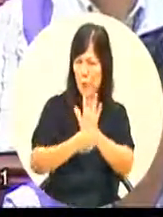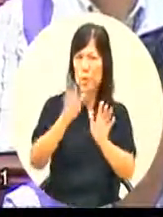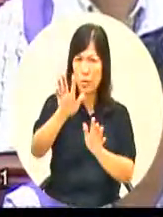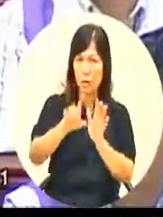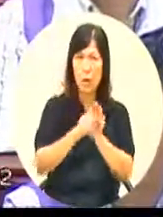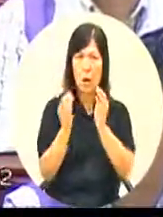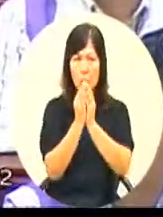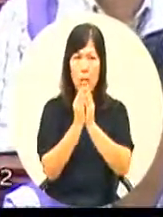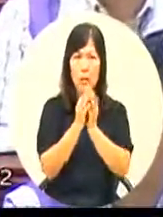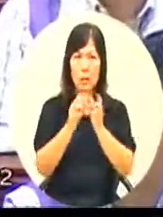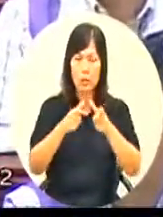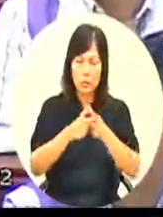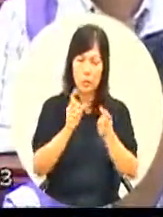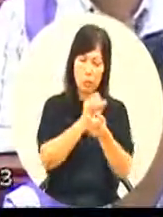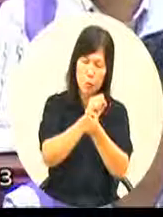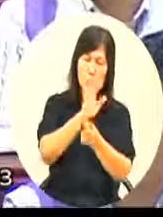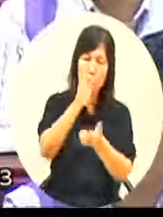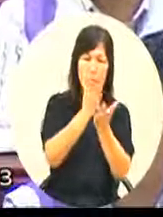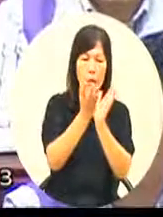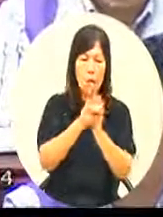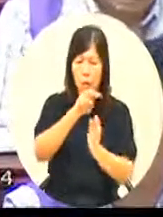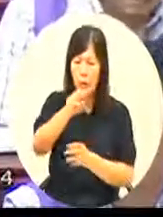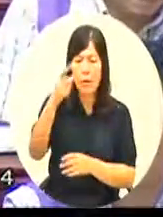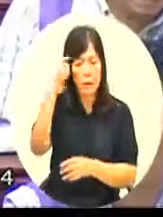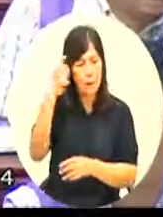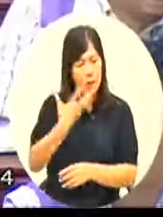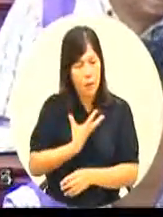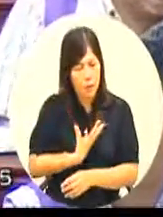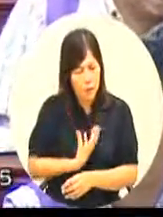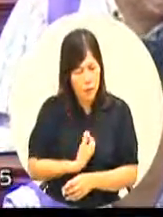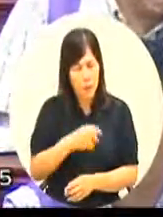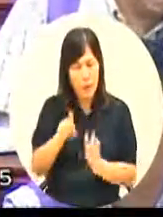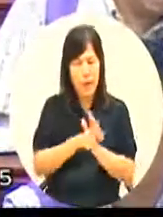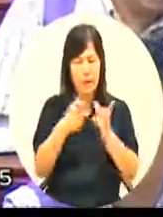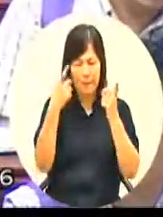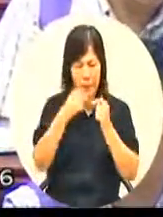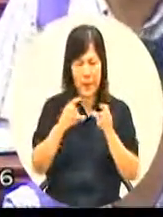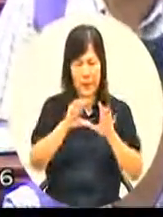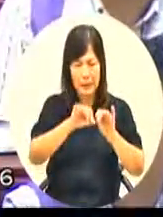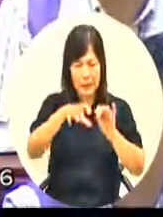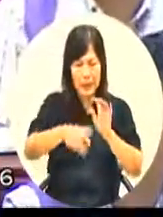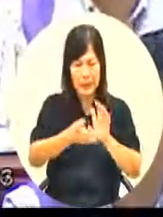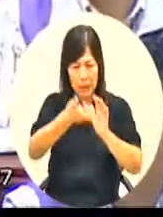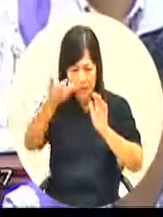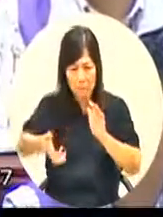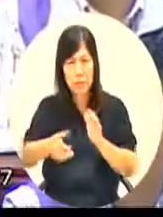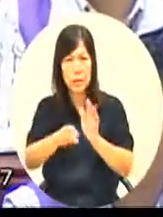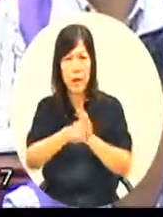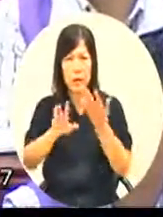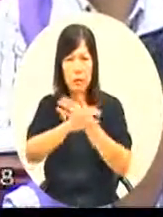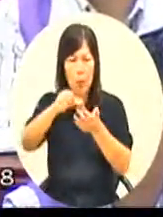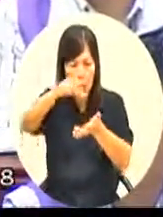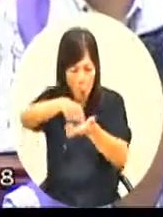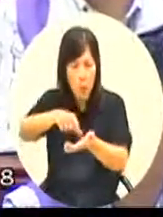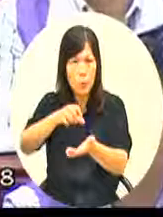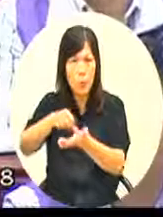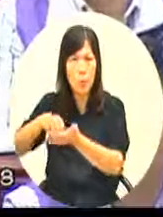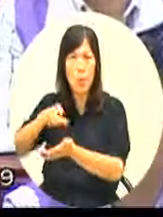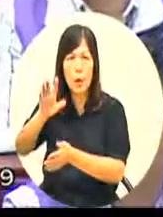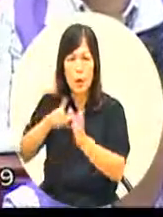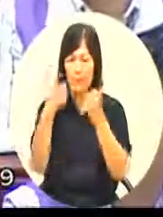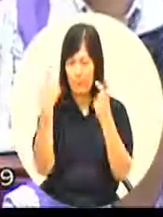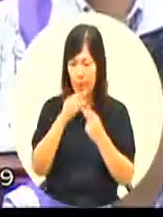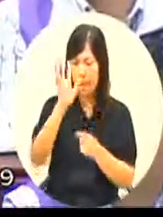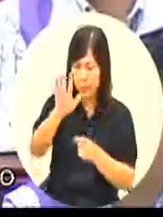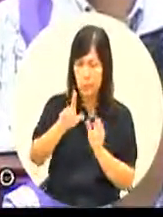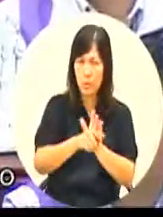看了一下，局长朋友看了一下，其实我蛮难过的。这些树其实都是现地移植的，它其实不是说哎新外面移进新的，不，它原来就有的，在左